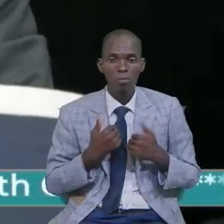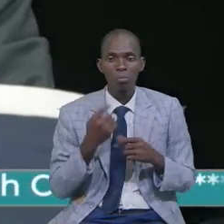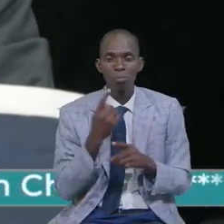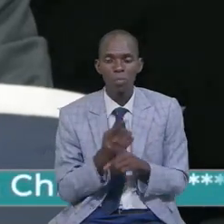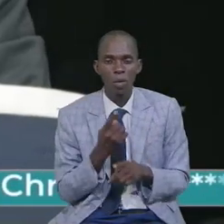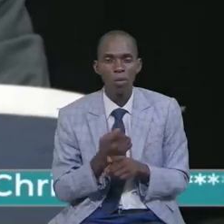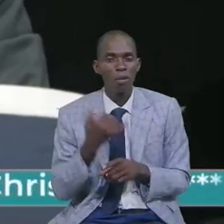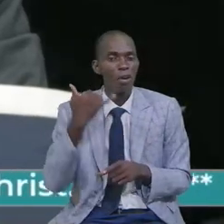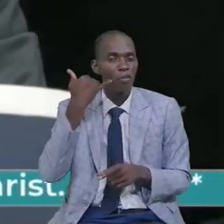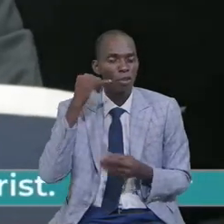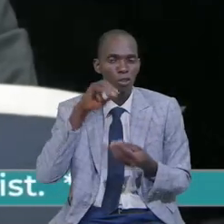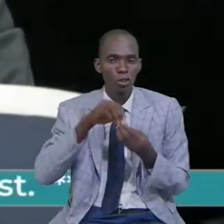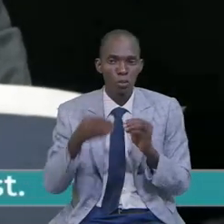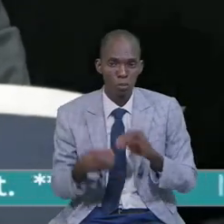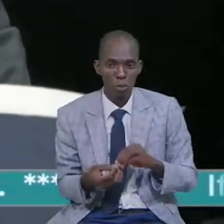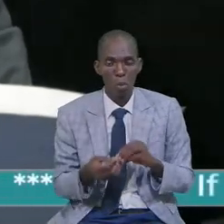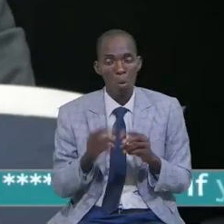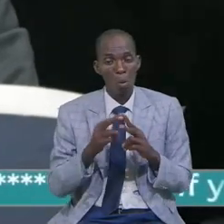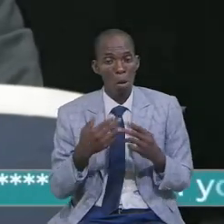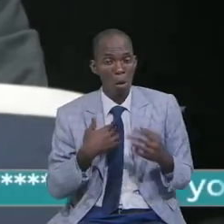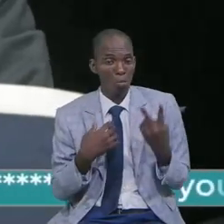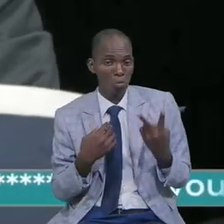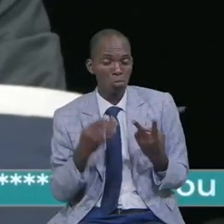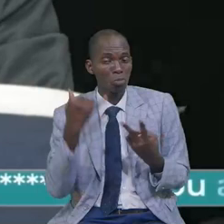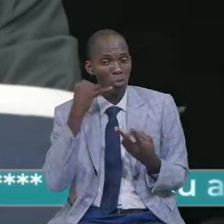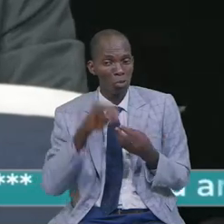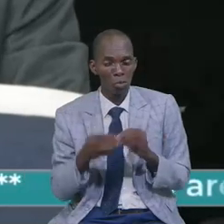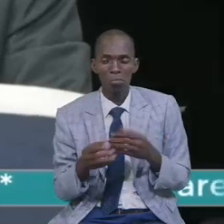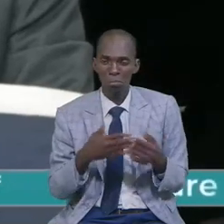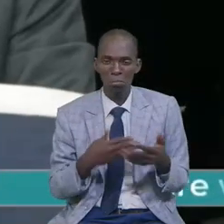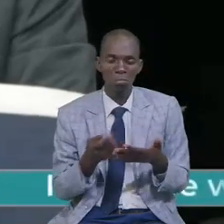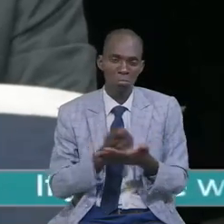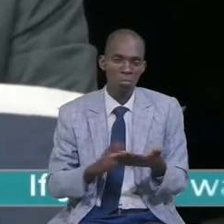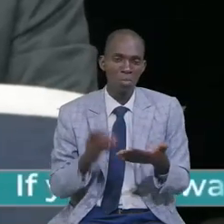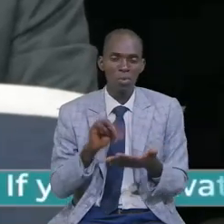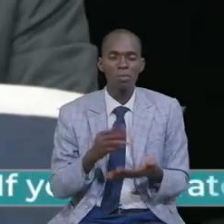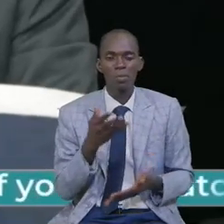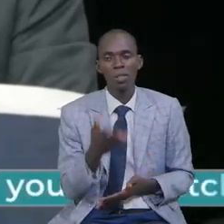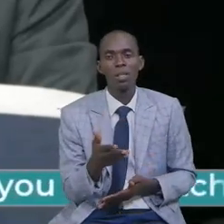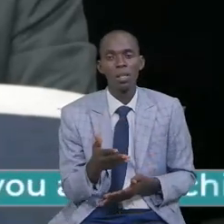un numéro de téléphone qui marche. Ou bien si vous avez deux numéros, vous pouvez tout donner.